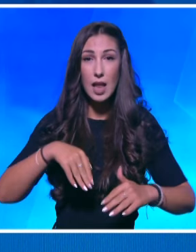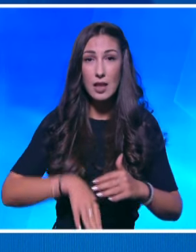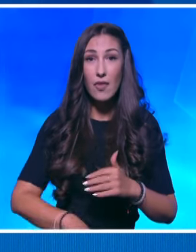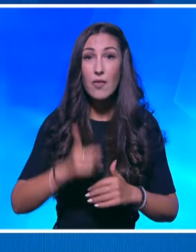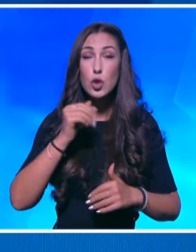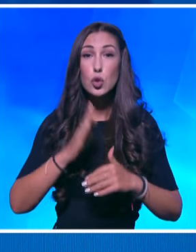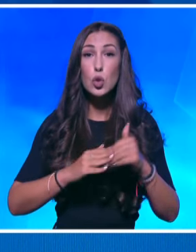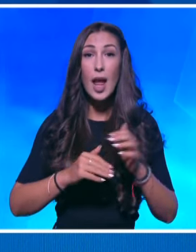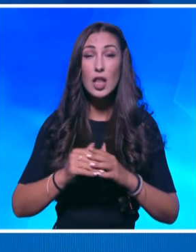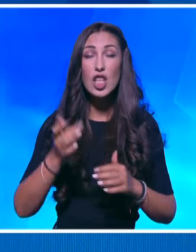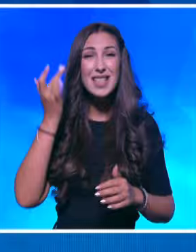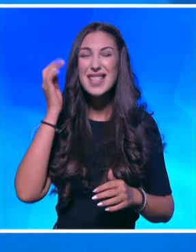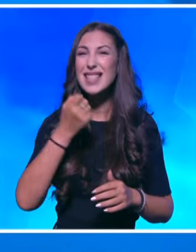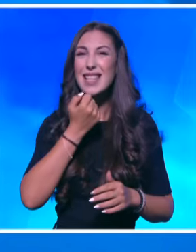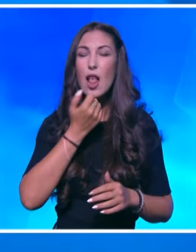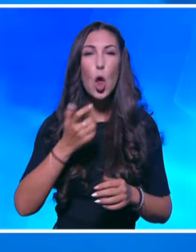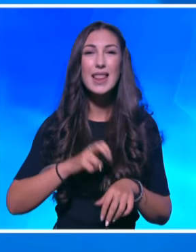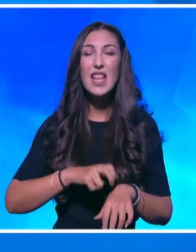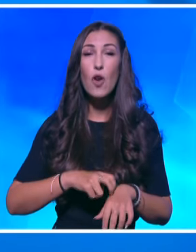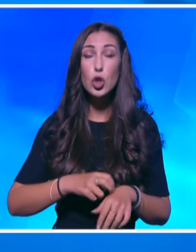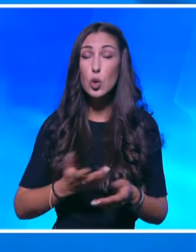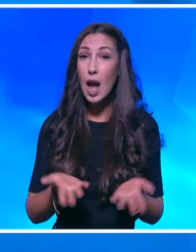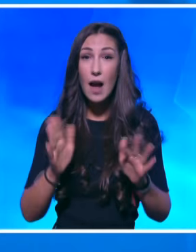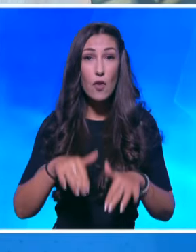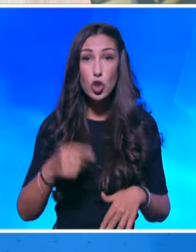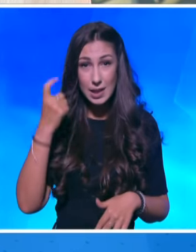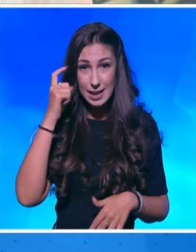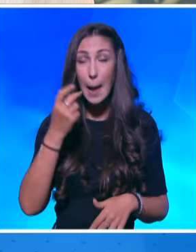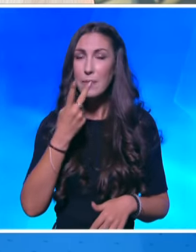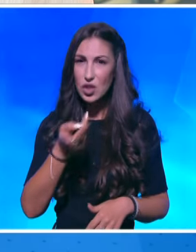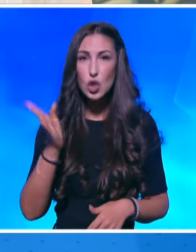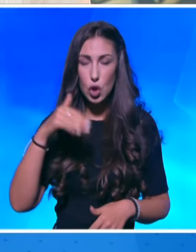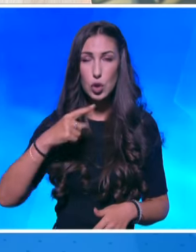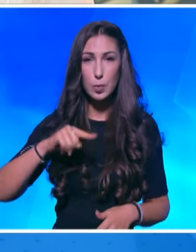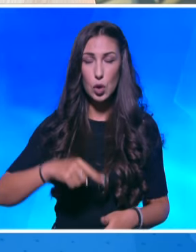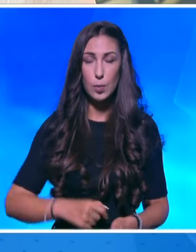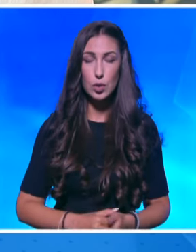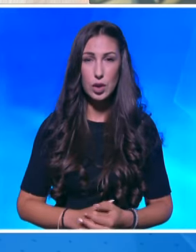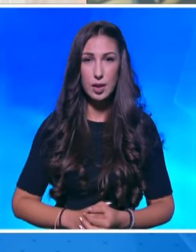на строеж в село Дивотино. Какво още знаем? Леда Цветкова е на място. Леда, здравей!